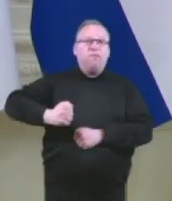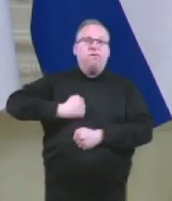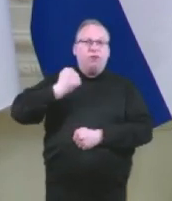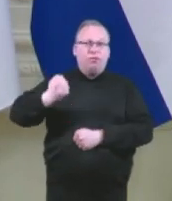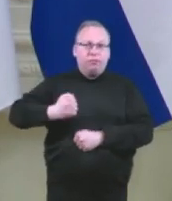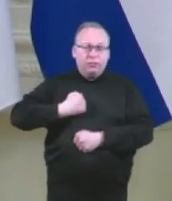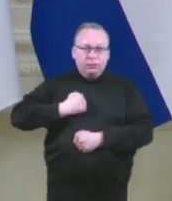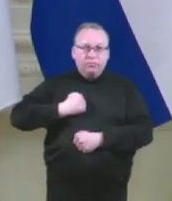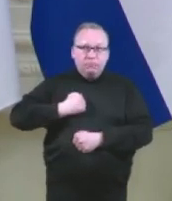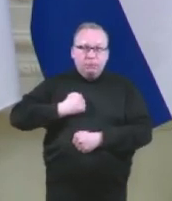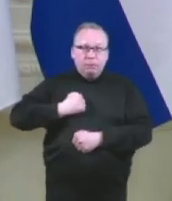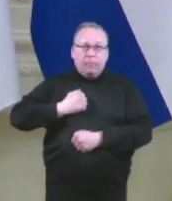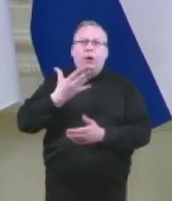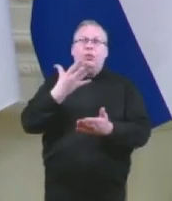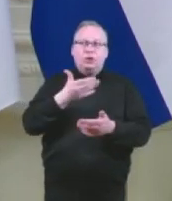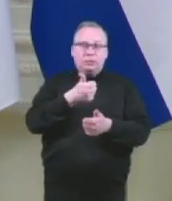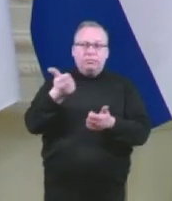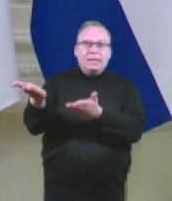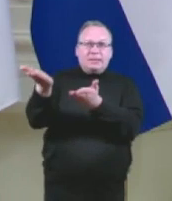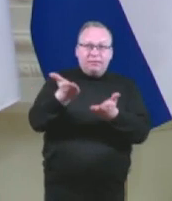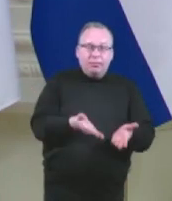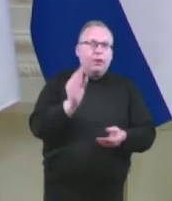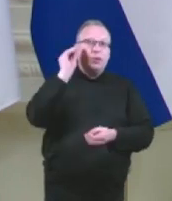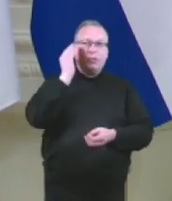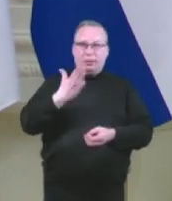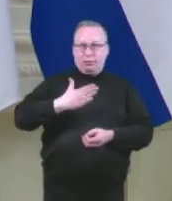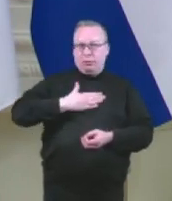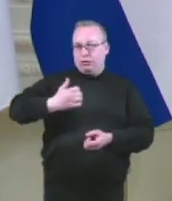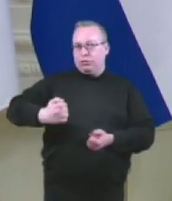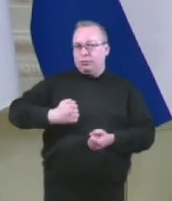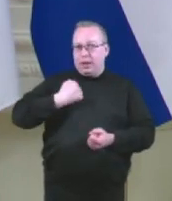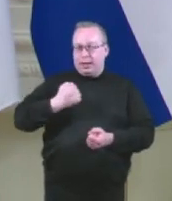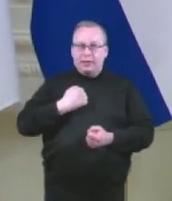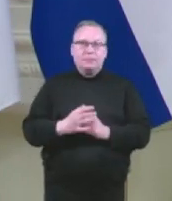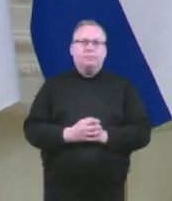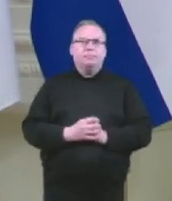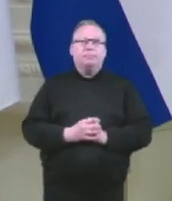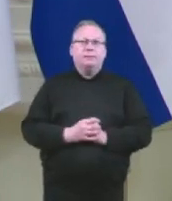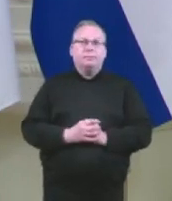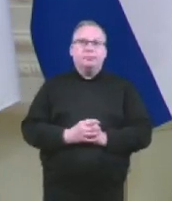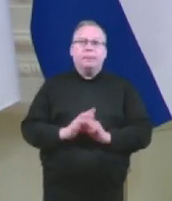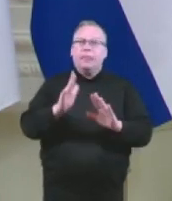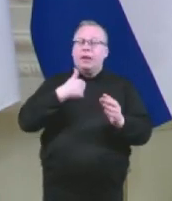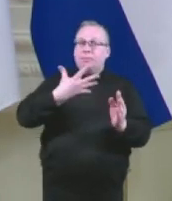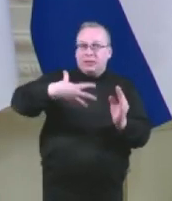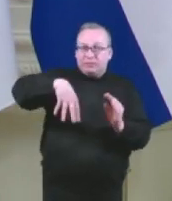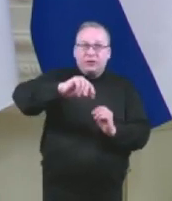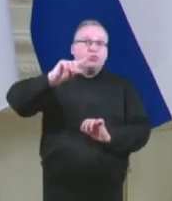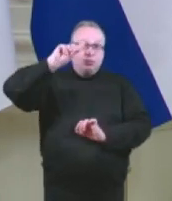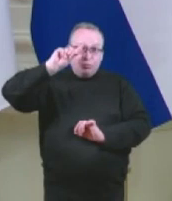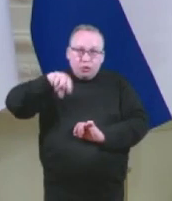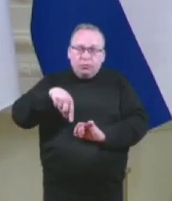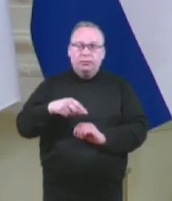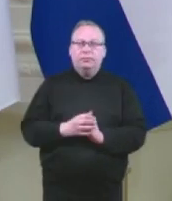Lietuvos žmonėms už svetingumą ir rūpestį mūsų kariais. Kaip ir mes visi žinome,